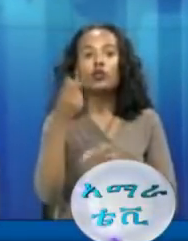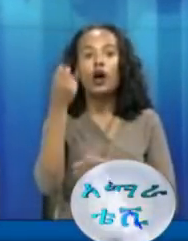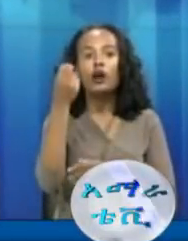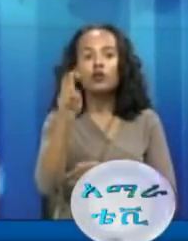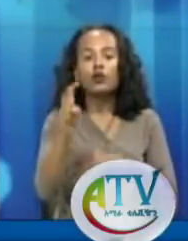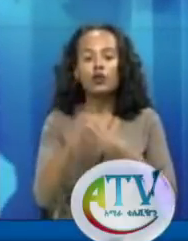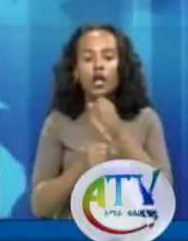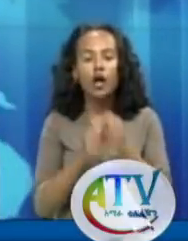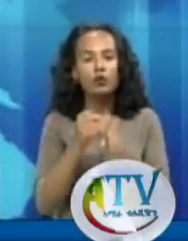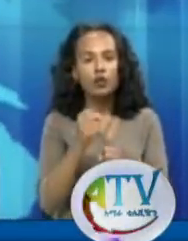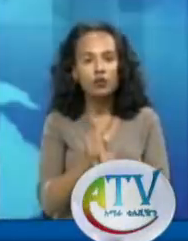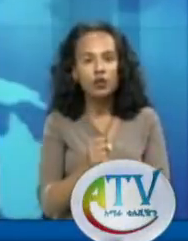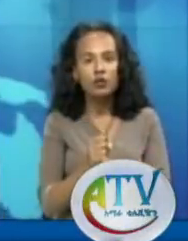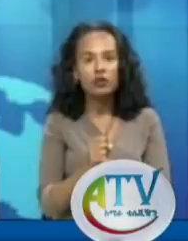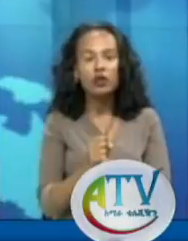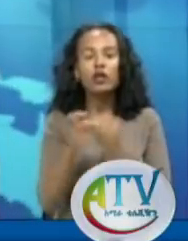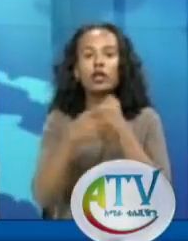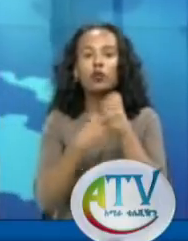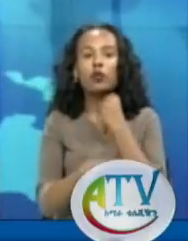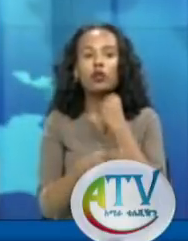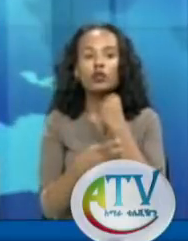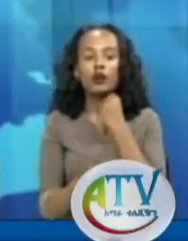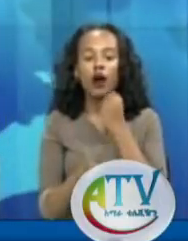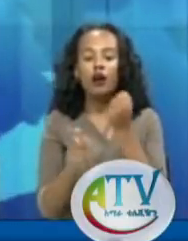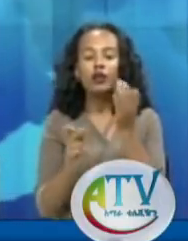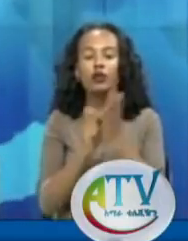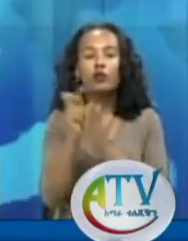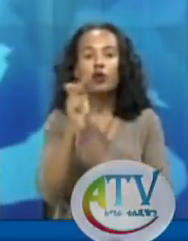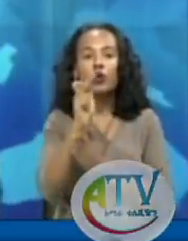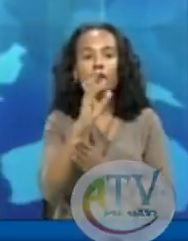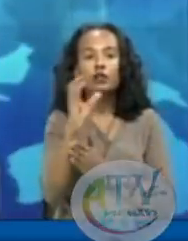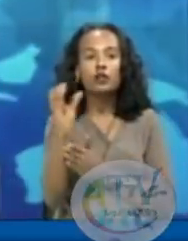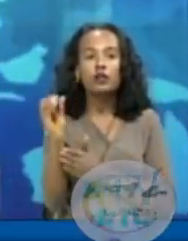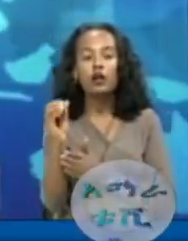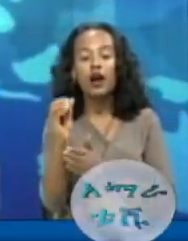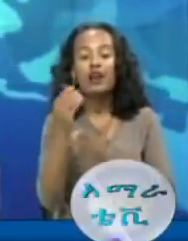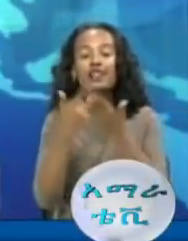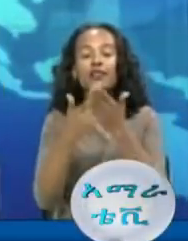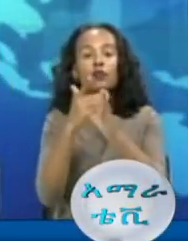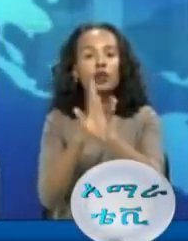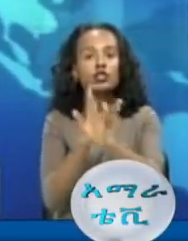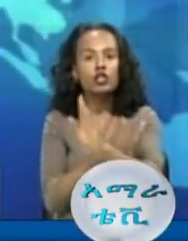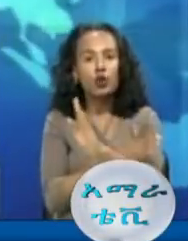በ2012 ዓመተ ምህረት የፖለቲካ የዲሞክራሲና የፍትህ